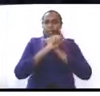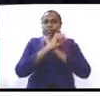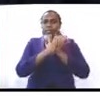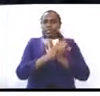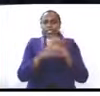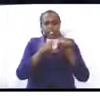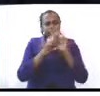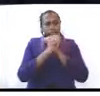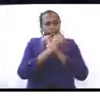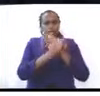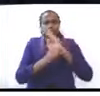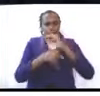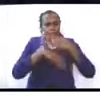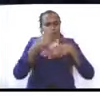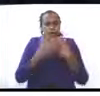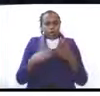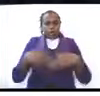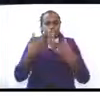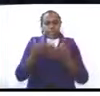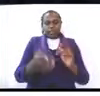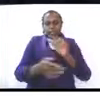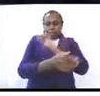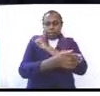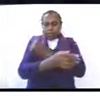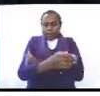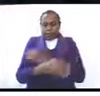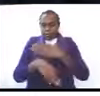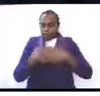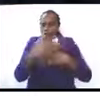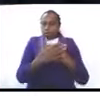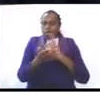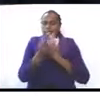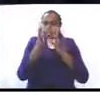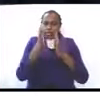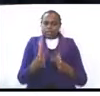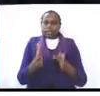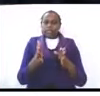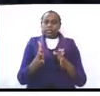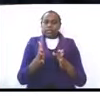kuwakinga na kuwapatia neema wahudumu wote wa afya